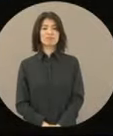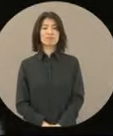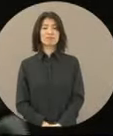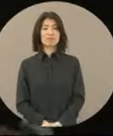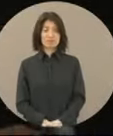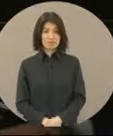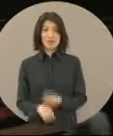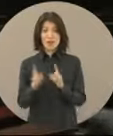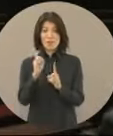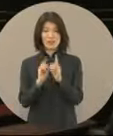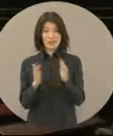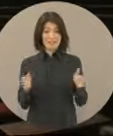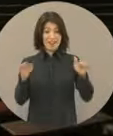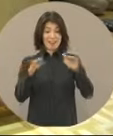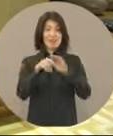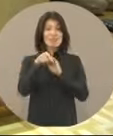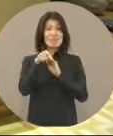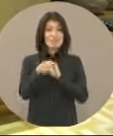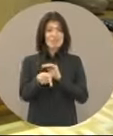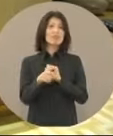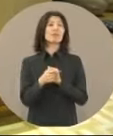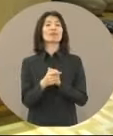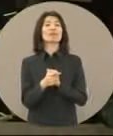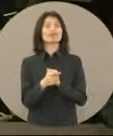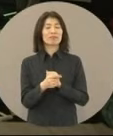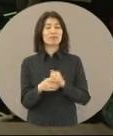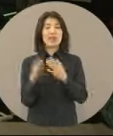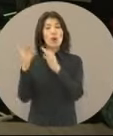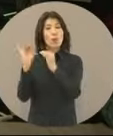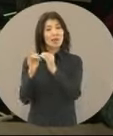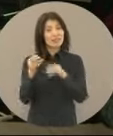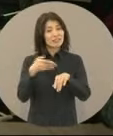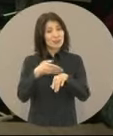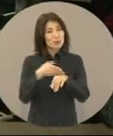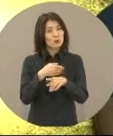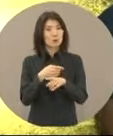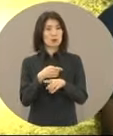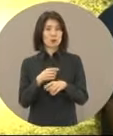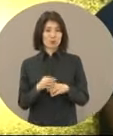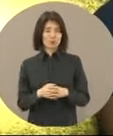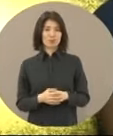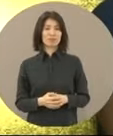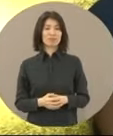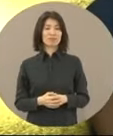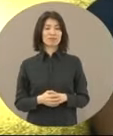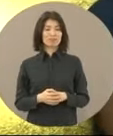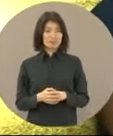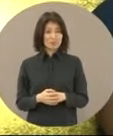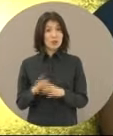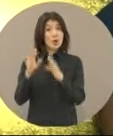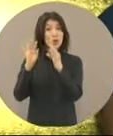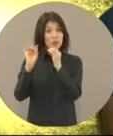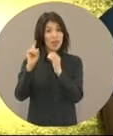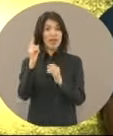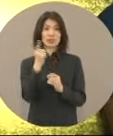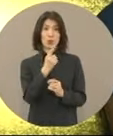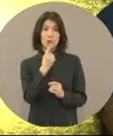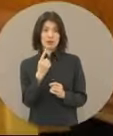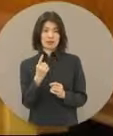この日、川越祭り会館では祭りを前に林の練習が始まっています。林は笛一